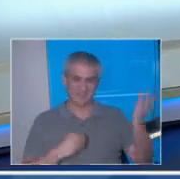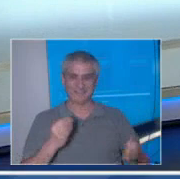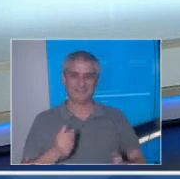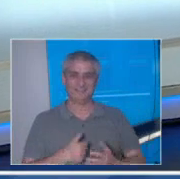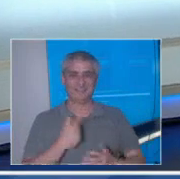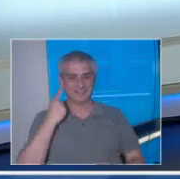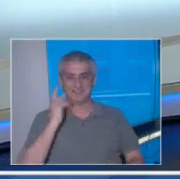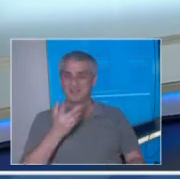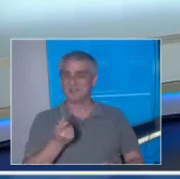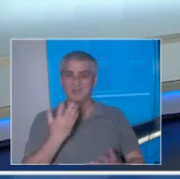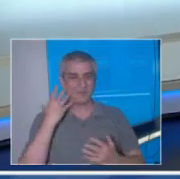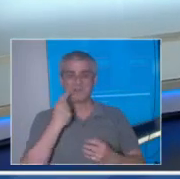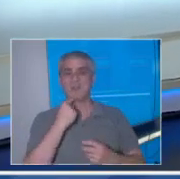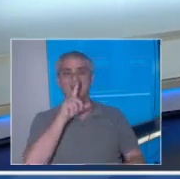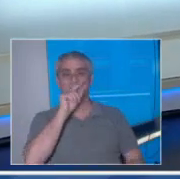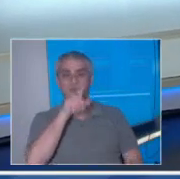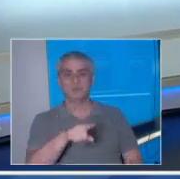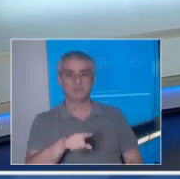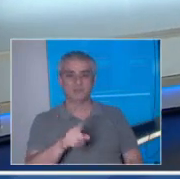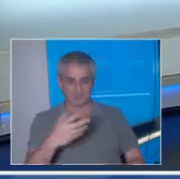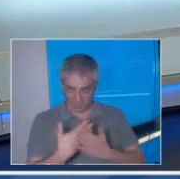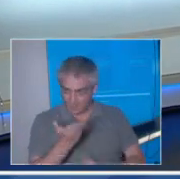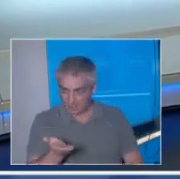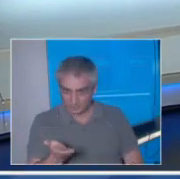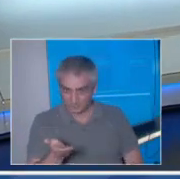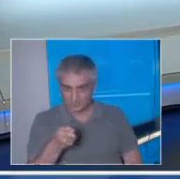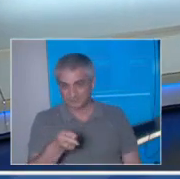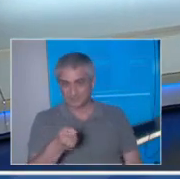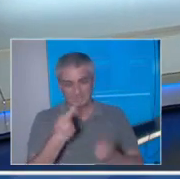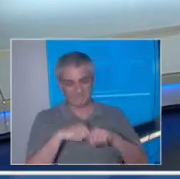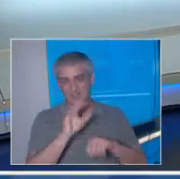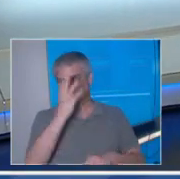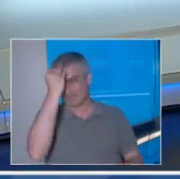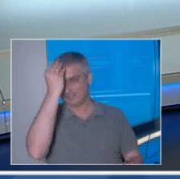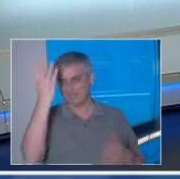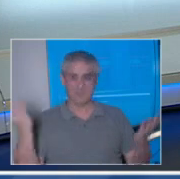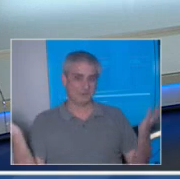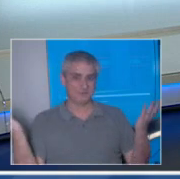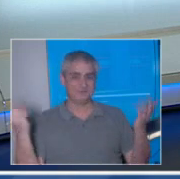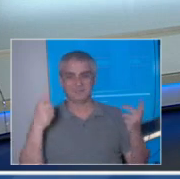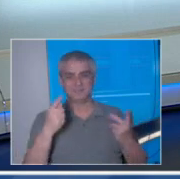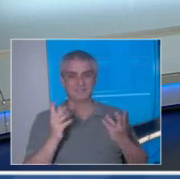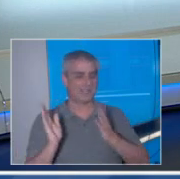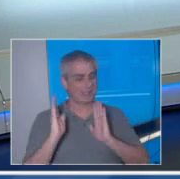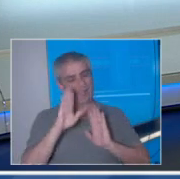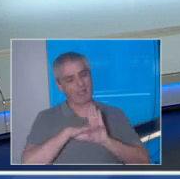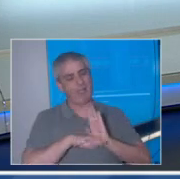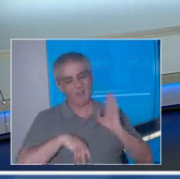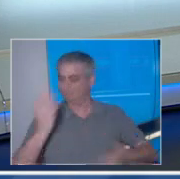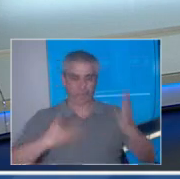עכשיו, אתה יודע, איך אוהבים להגיד בטוויטר? חדש פה? זה הוועדה של שמחה רוטמן. זה סדר